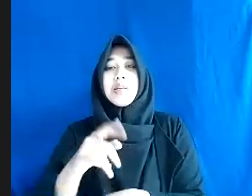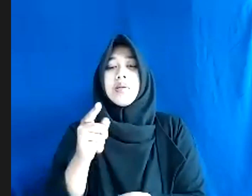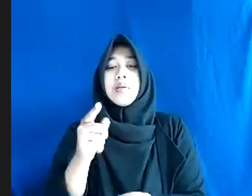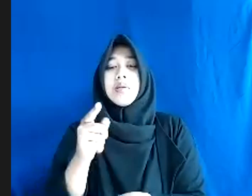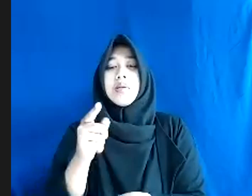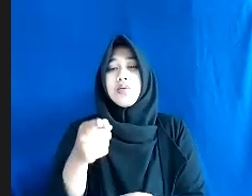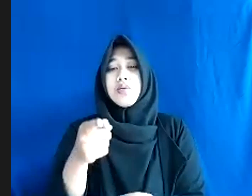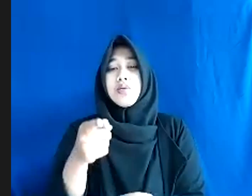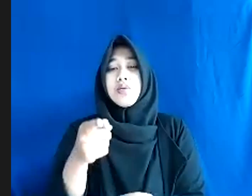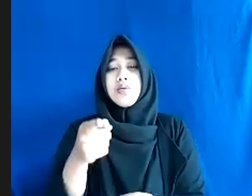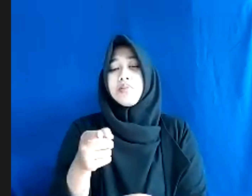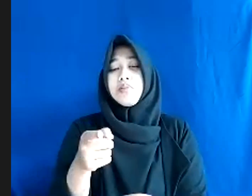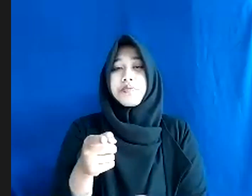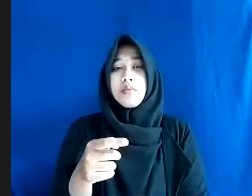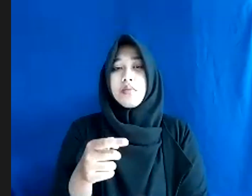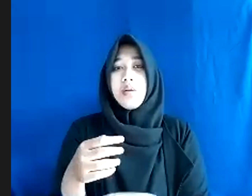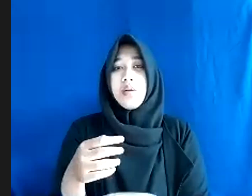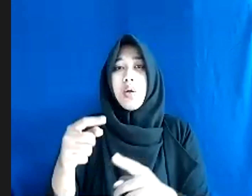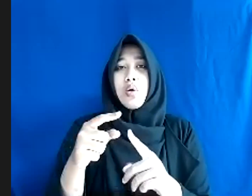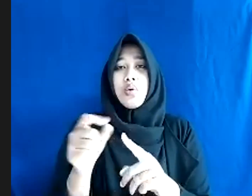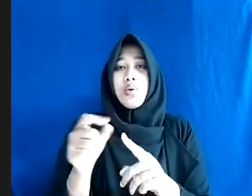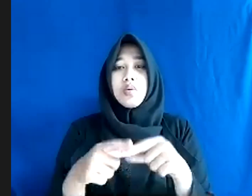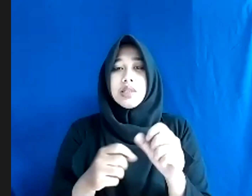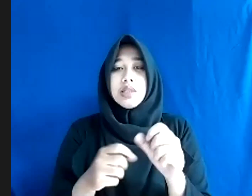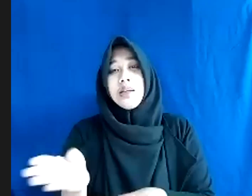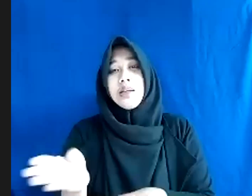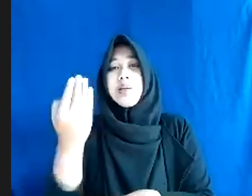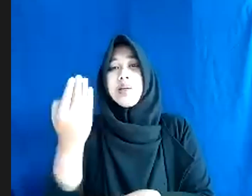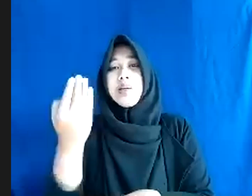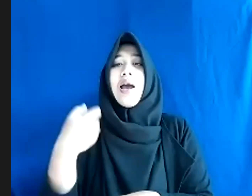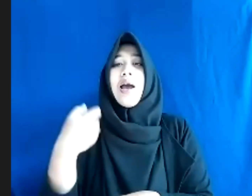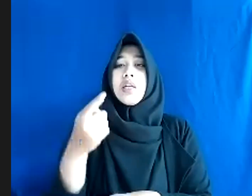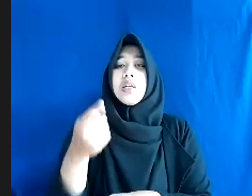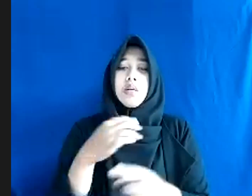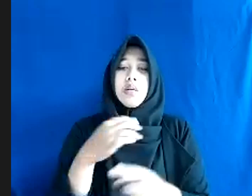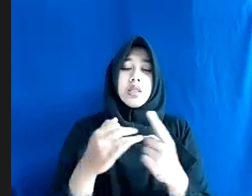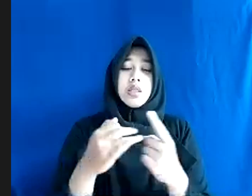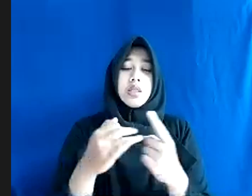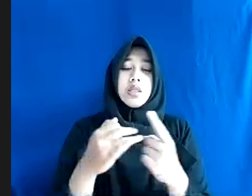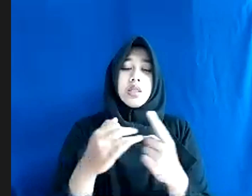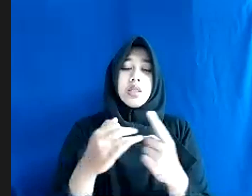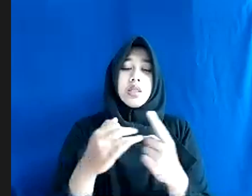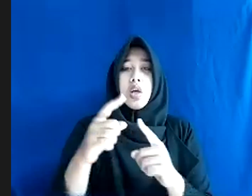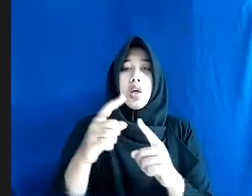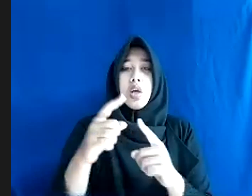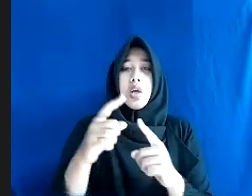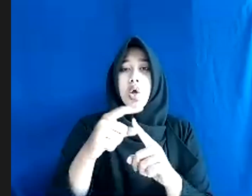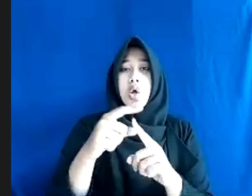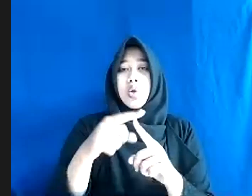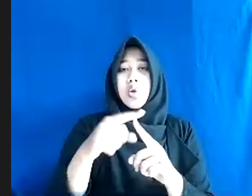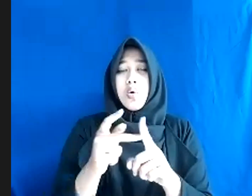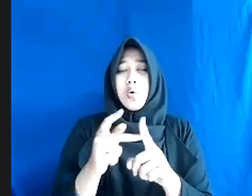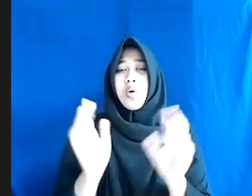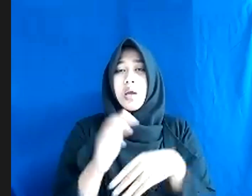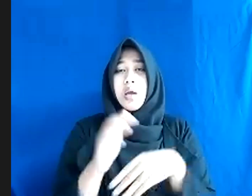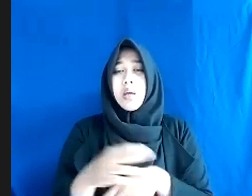situ. Sebagai masyarakat dan tokoh-tokoh agama, kami sangat berharap banyak kepada panjenengan semua. Makaten